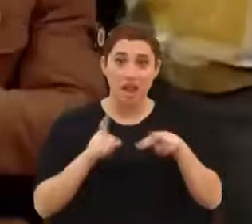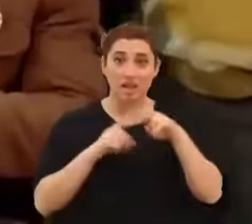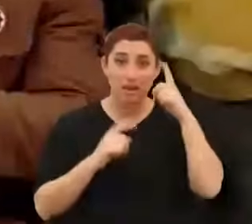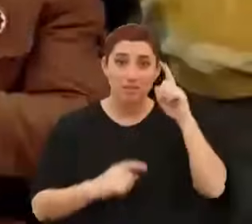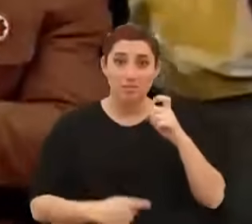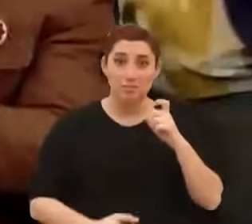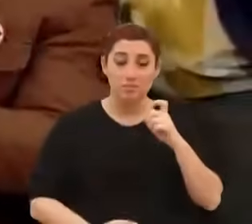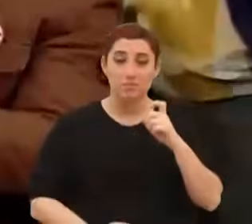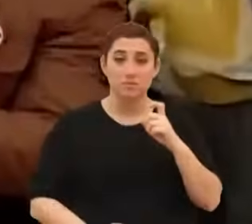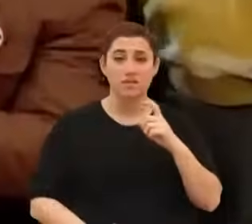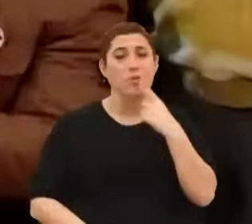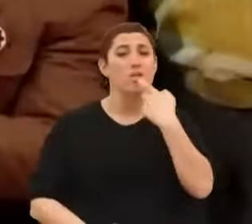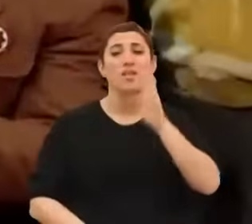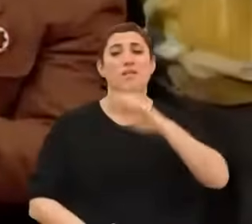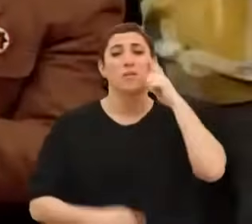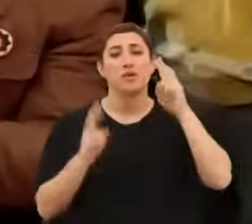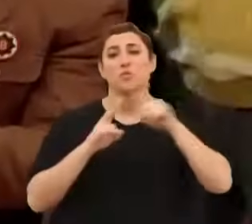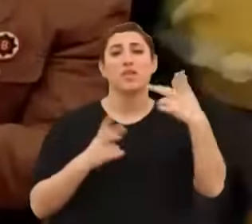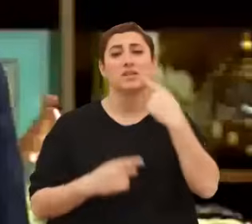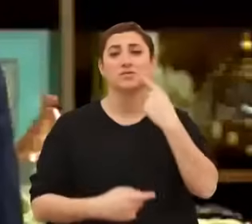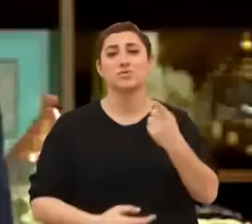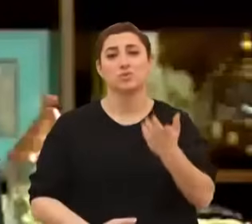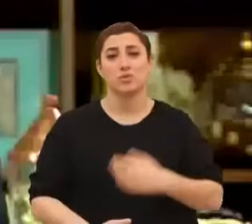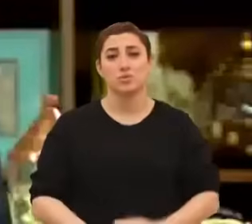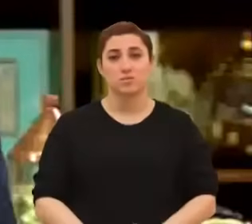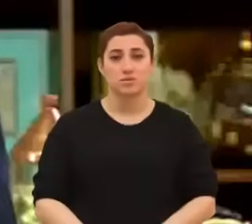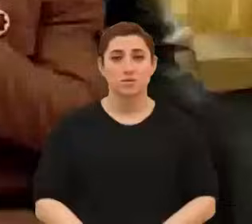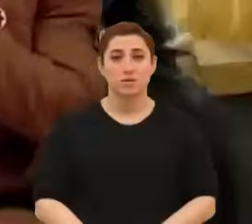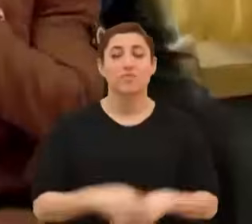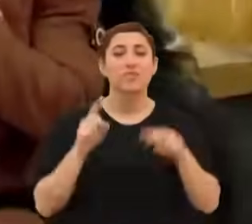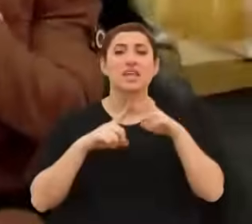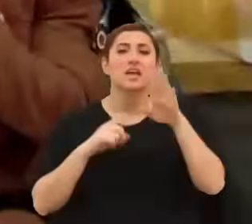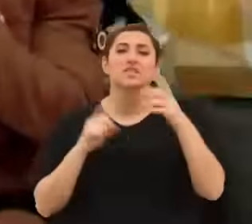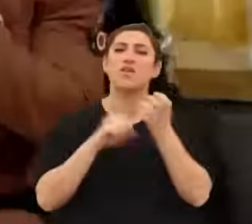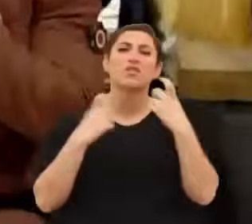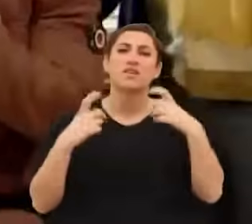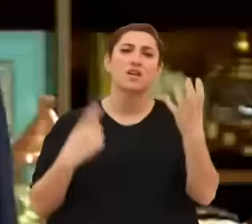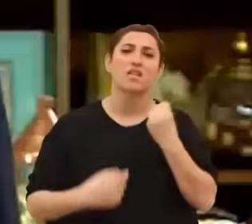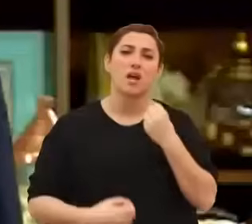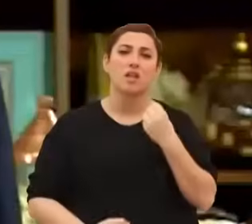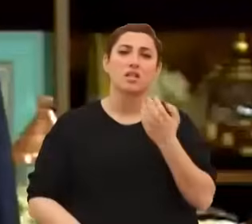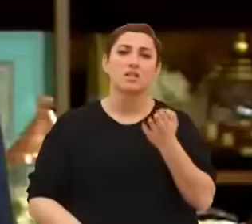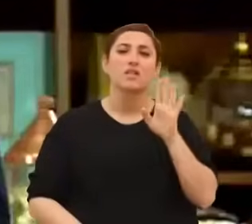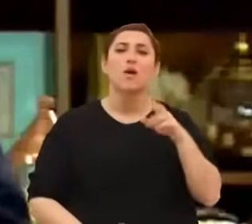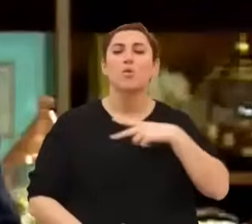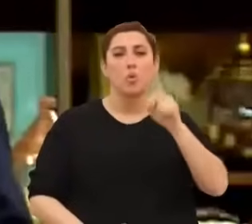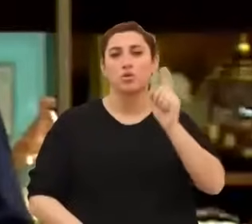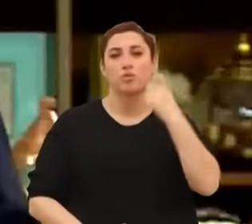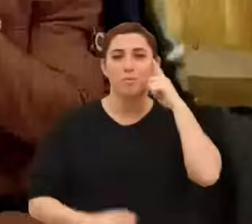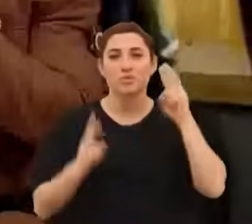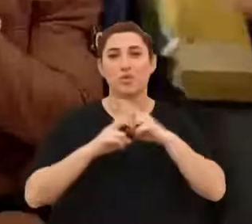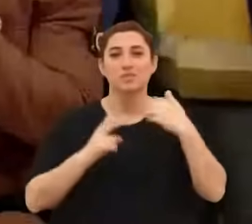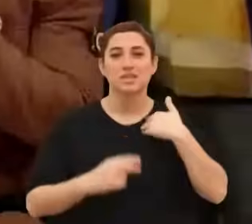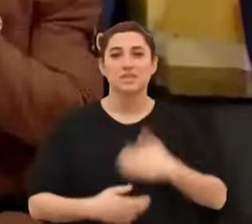Ayten mi? Ağzından yeri alsın başkomiserim, o nasıl söz hele? Niyazi, nereden aldın bu tavuğu? Yolda buldum